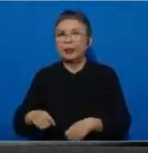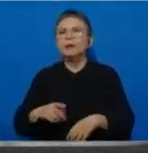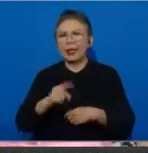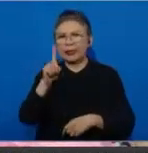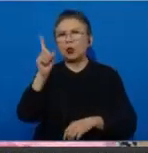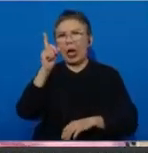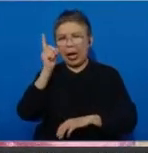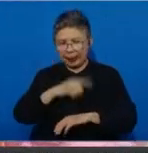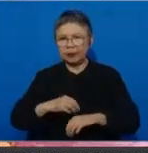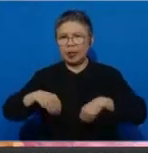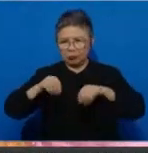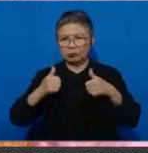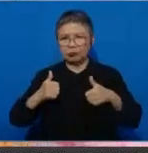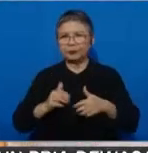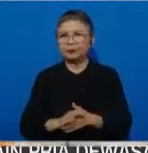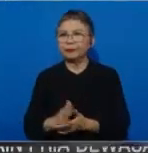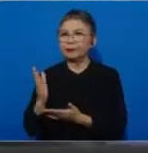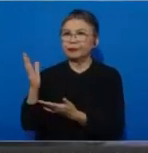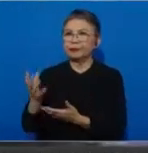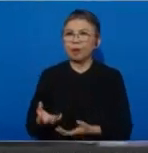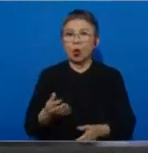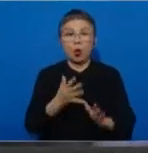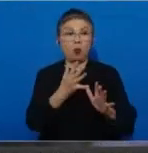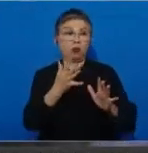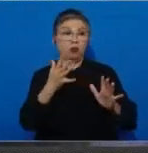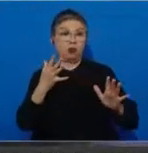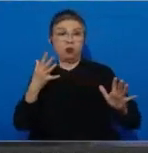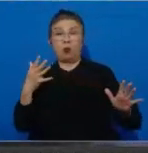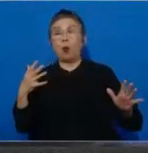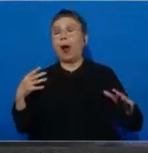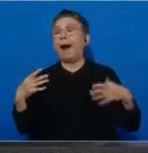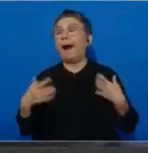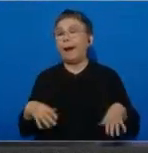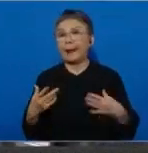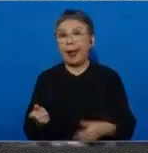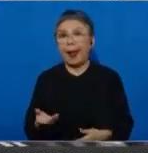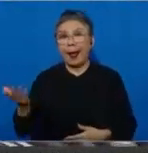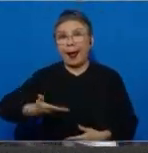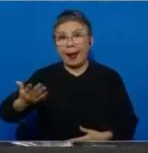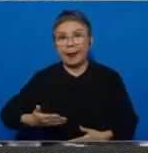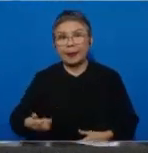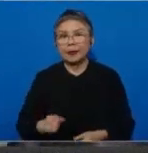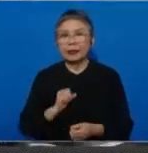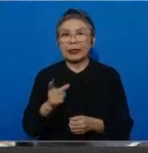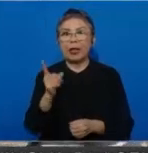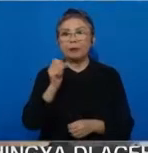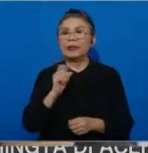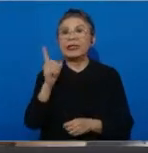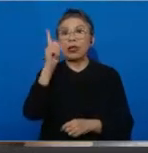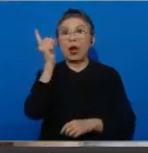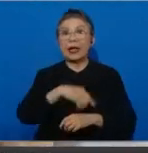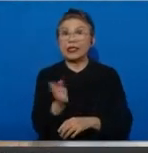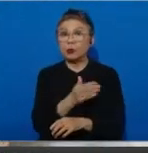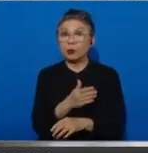jam masa liburan seperti ini biasanya antrian di lumpi Gang Lombok akan panjang tak jarang pembeli memesan sehari sebelumnya